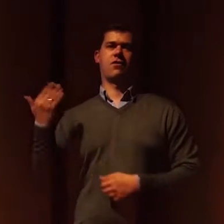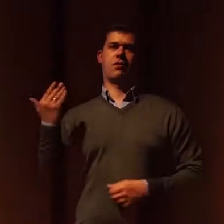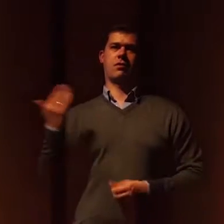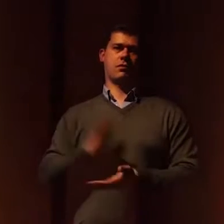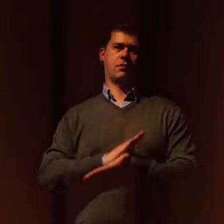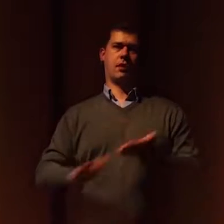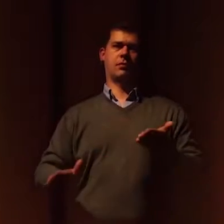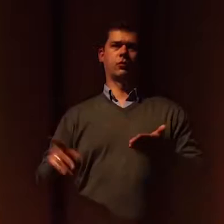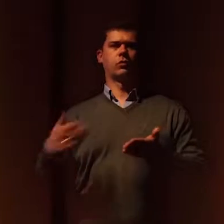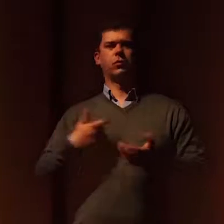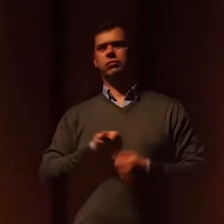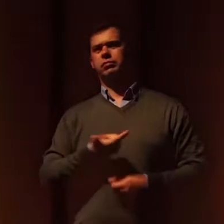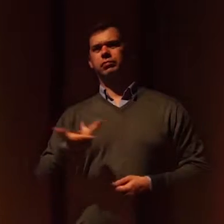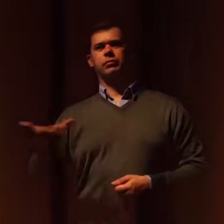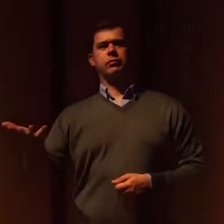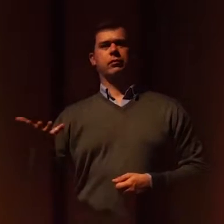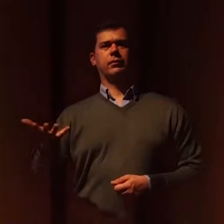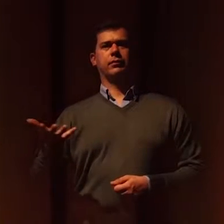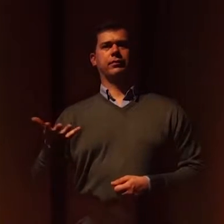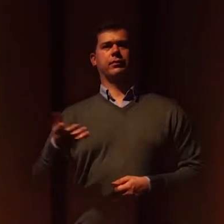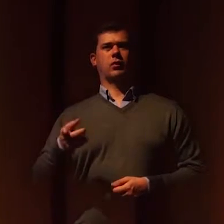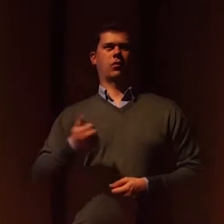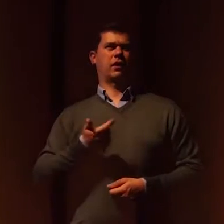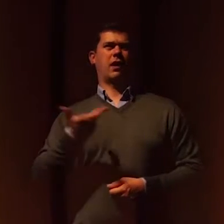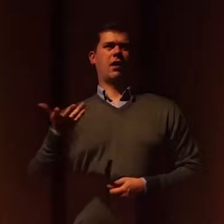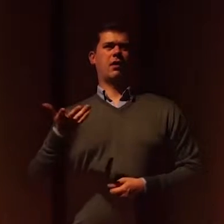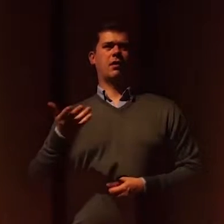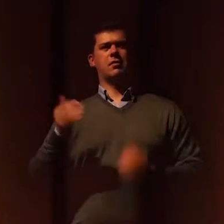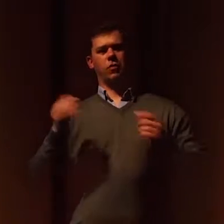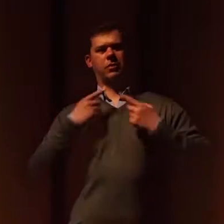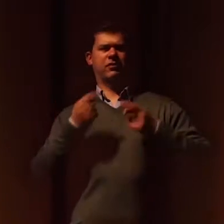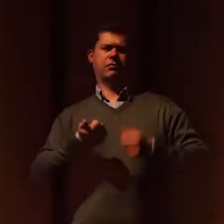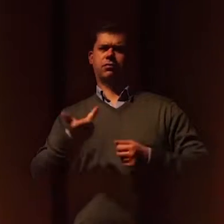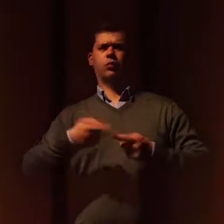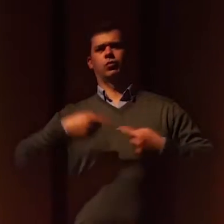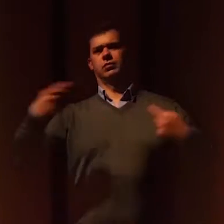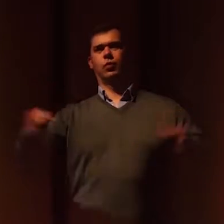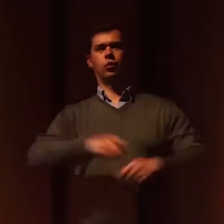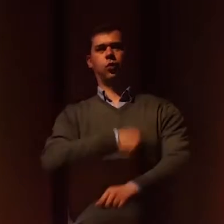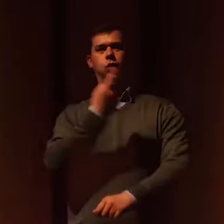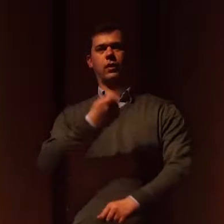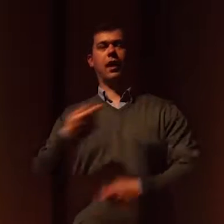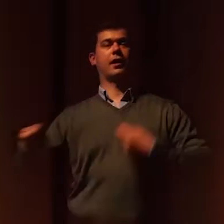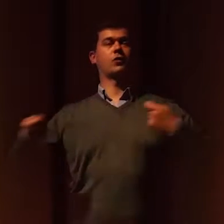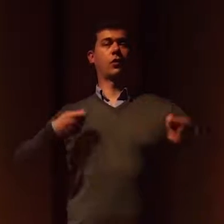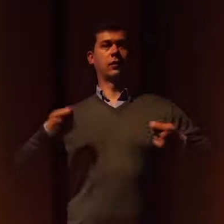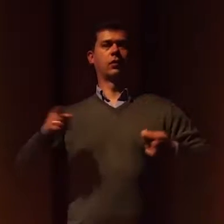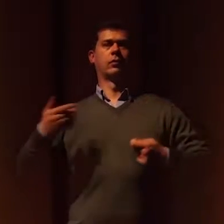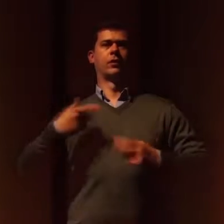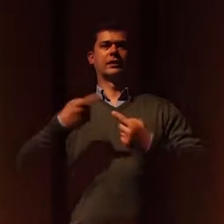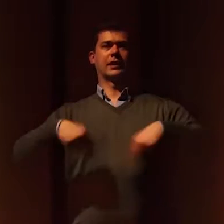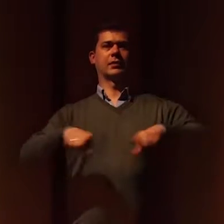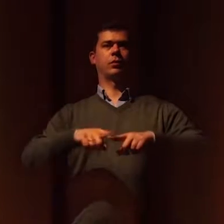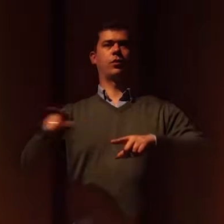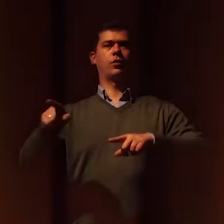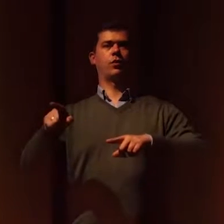yyz trwająca kilka dobrych no długi okres czasu koordynowana przez taki zespół